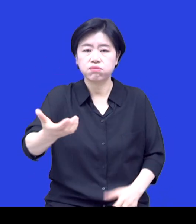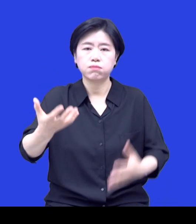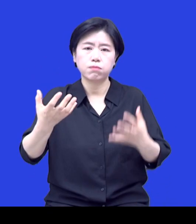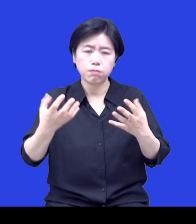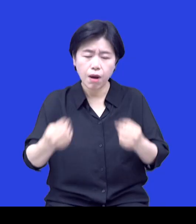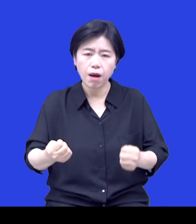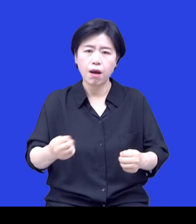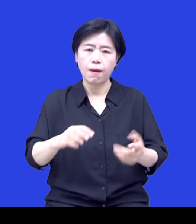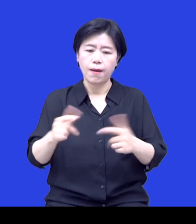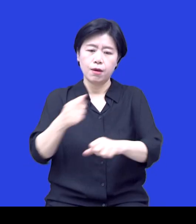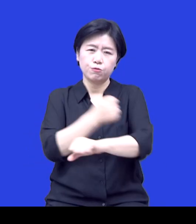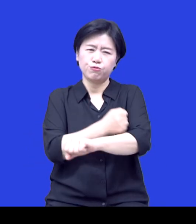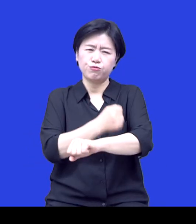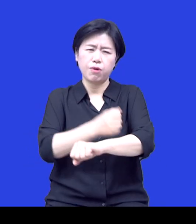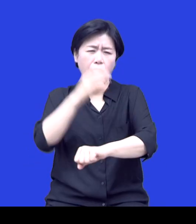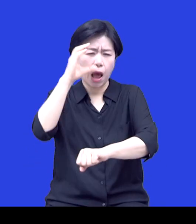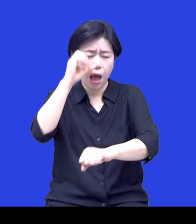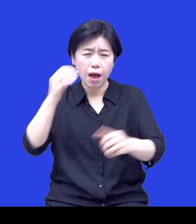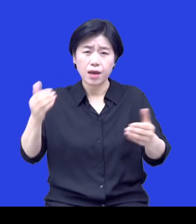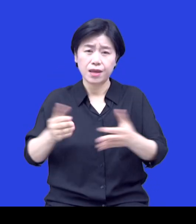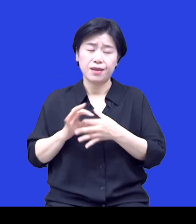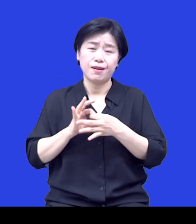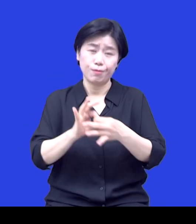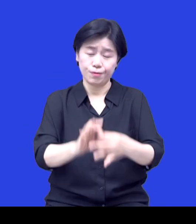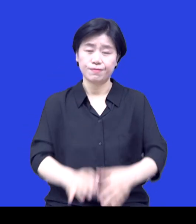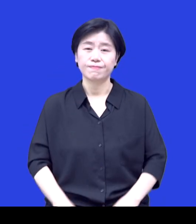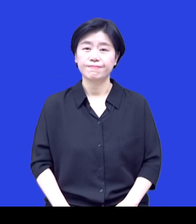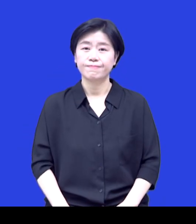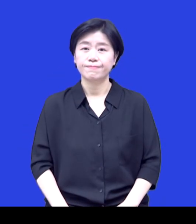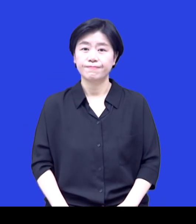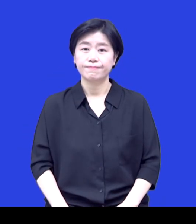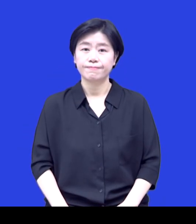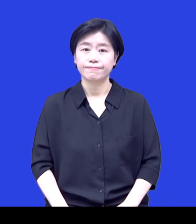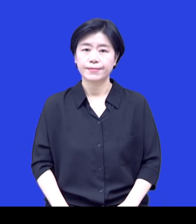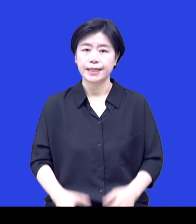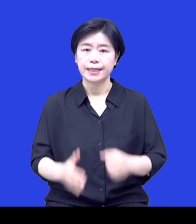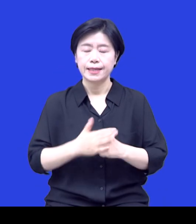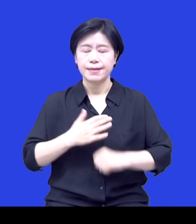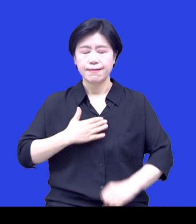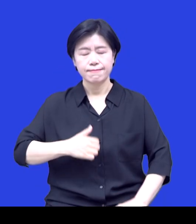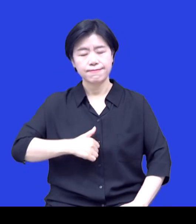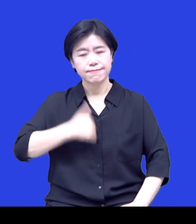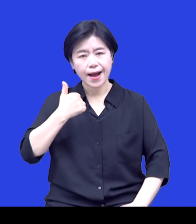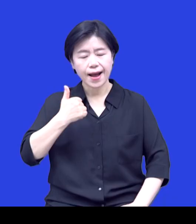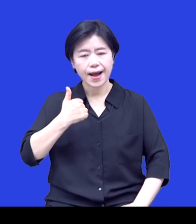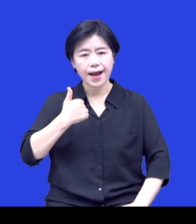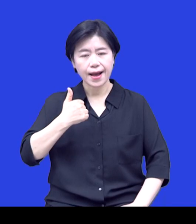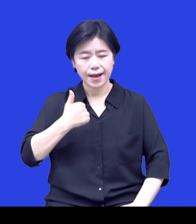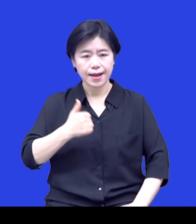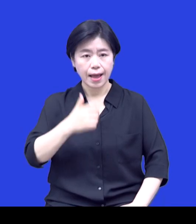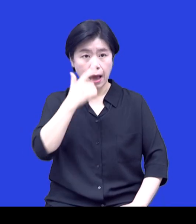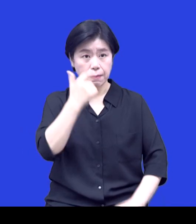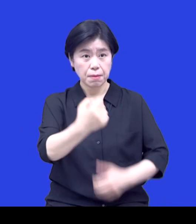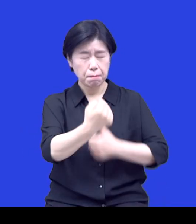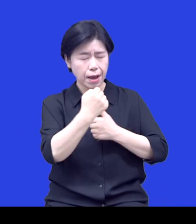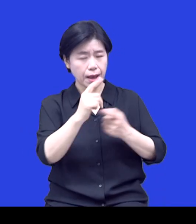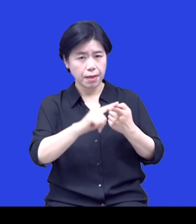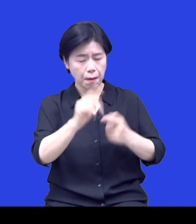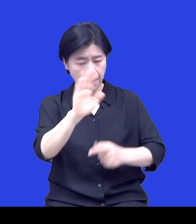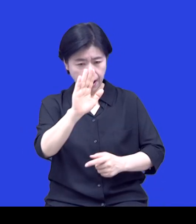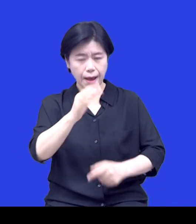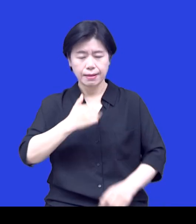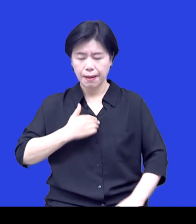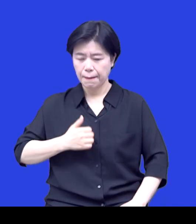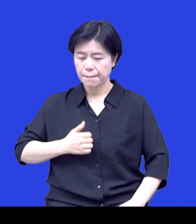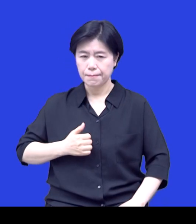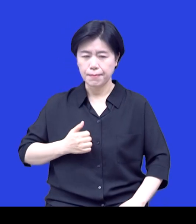그런데 문제는 그래서 저도 한번 이제 좀 삐딱하게 한번 나가보려고. 예. 나는 어둠의 정말 우리 형이랑 저랑 어릴